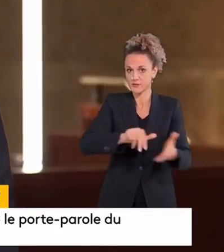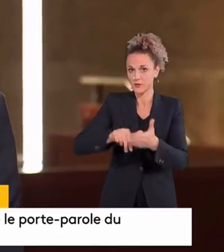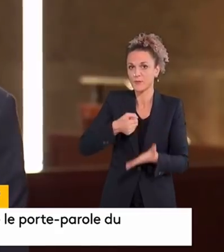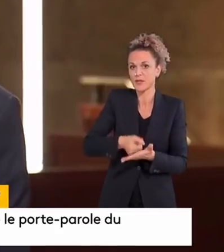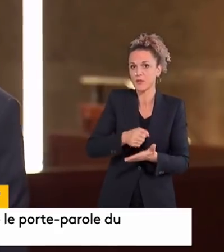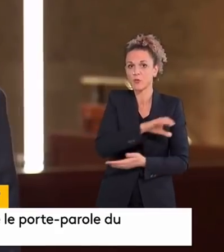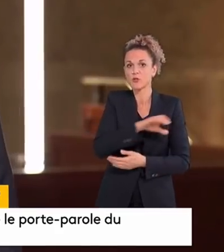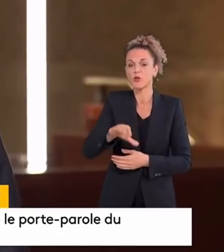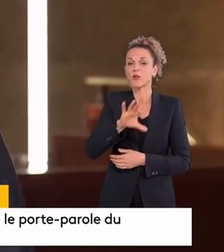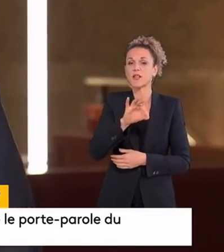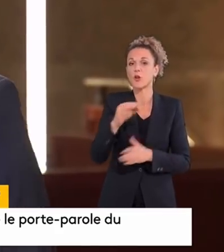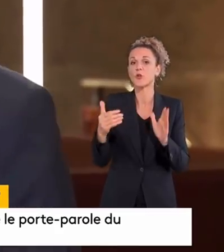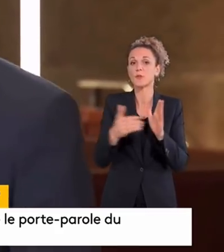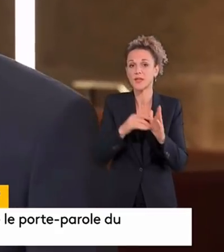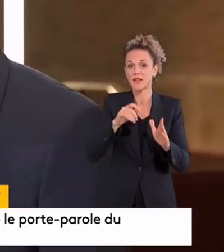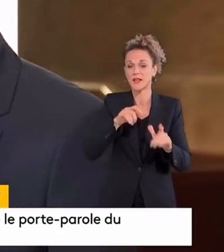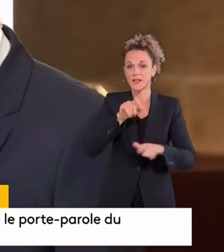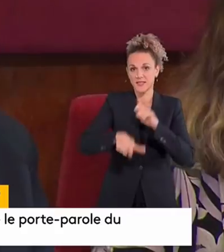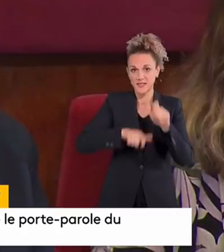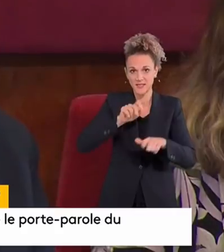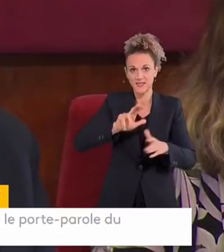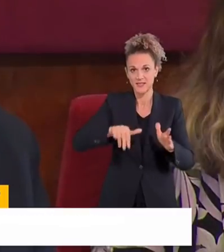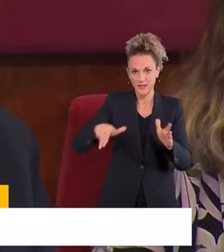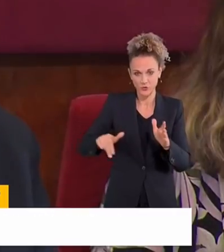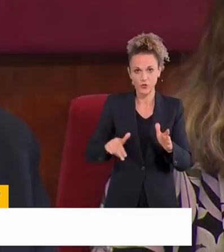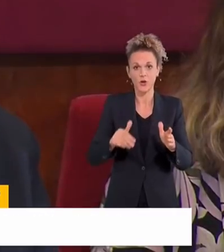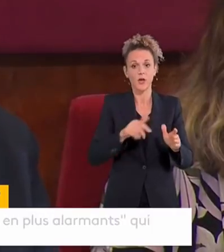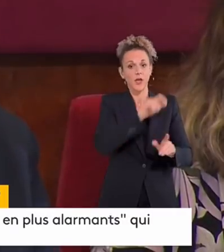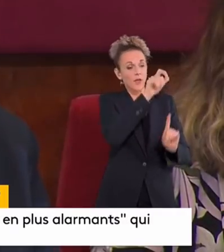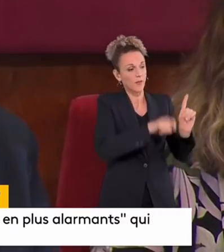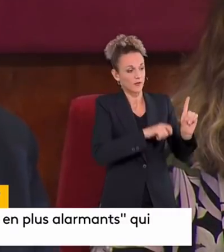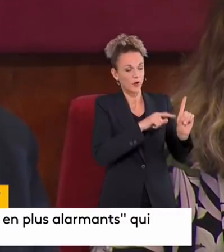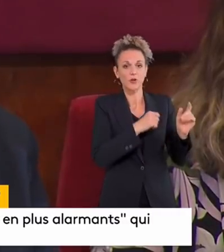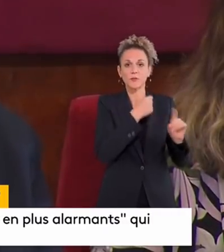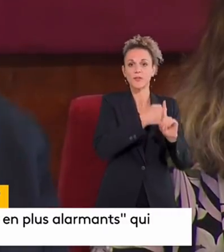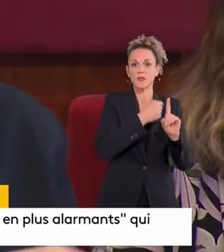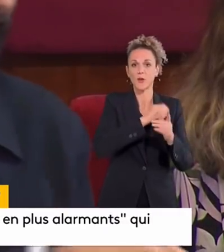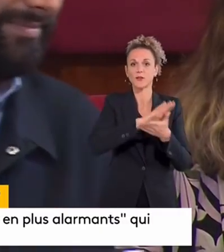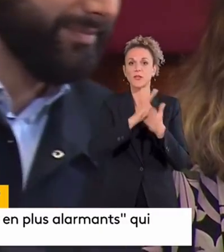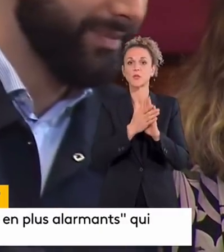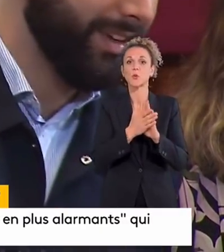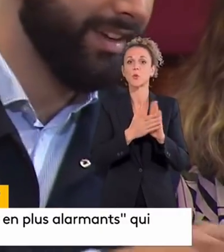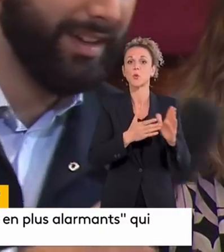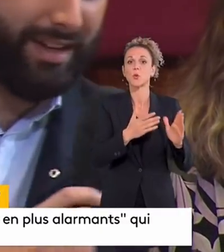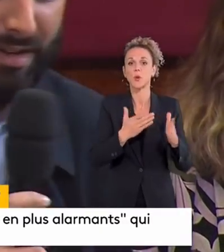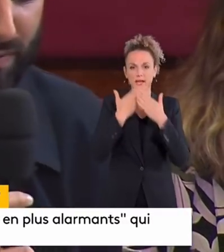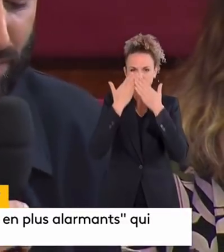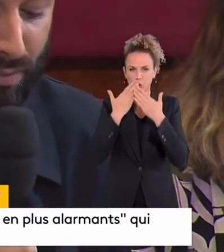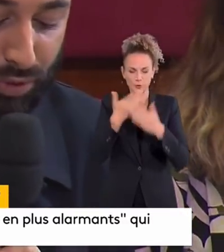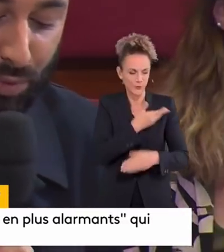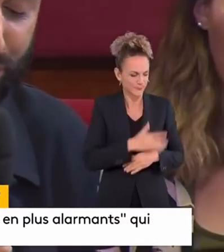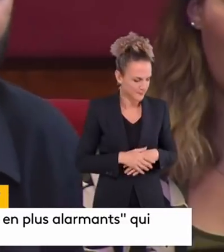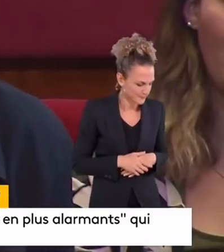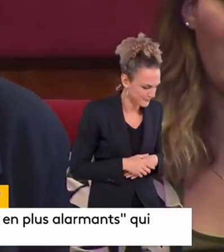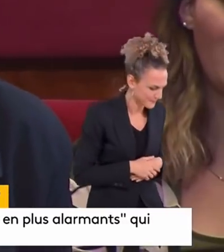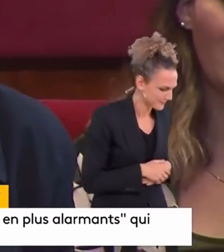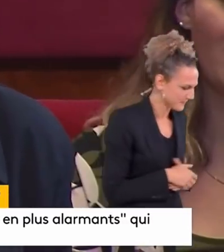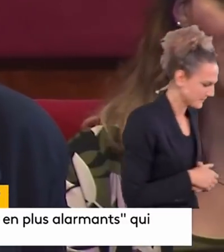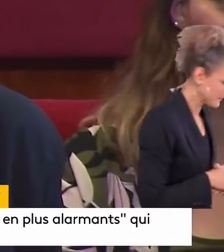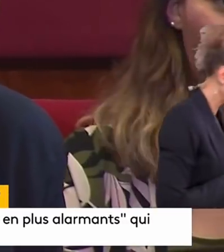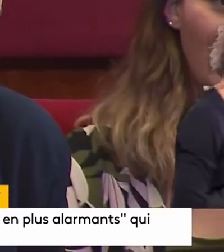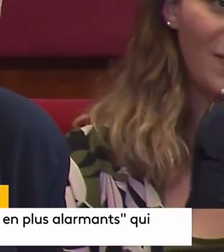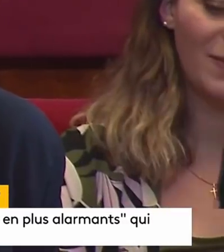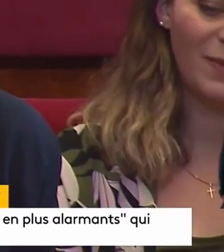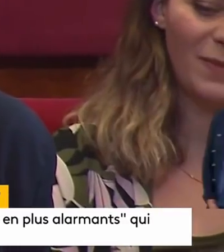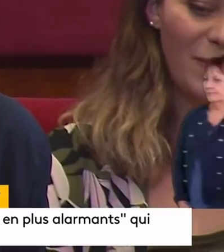vais laisser la parole à Kenza Okunse, militant d'une association étudiante. C'est à vous. Bonjour Monsieur Roussel.